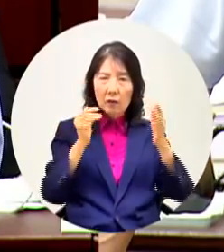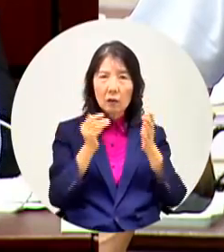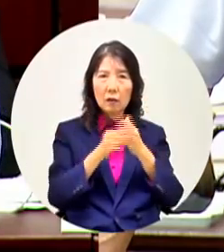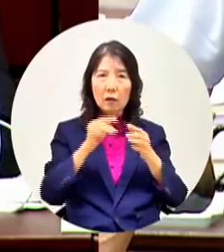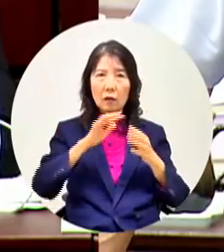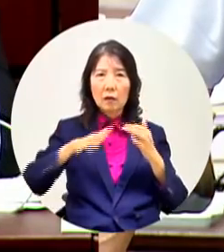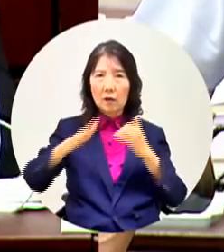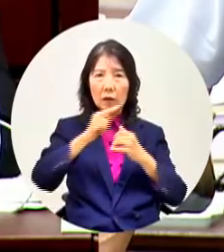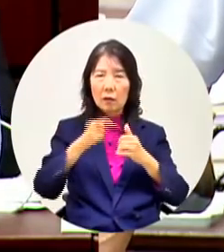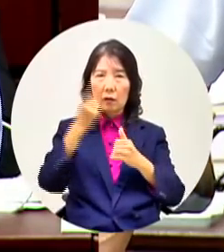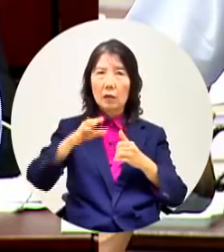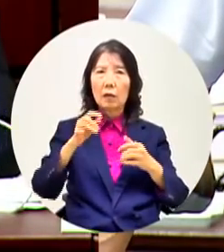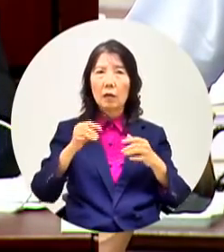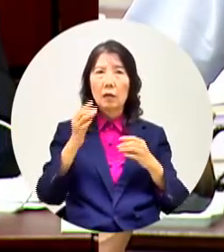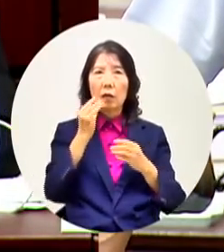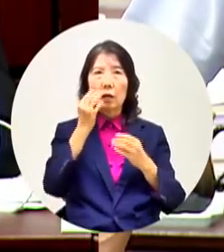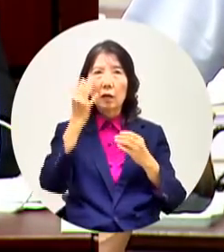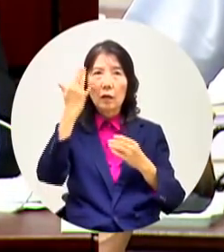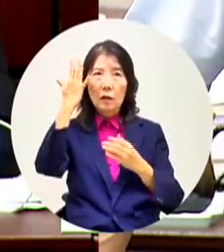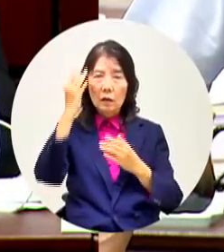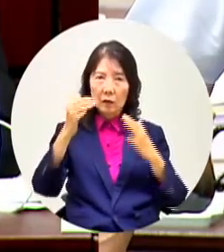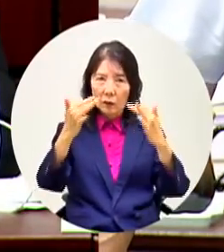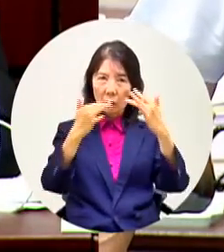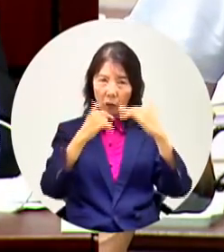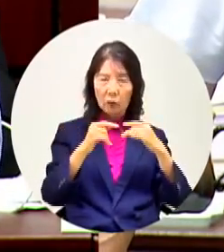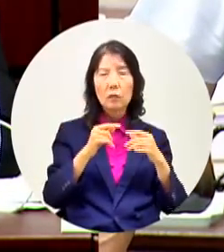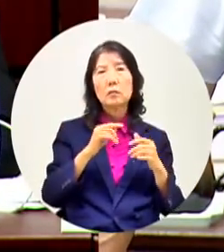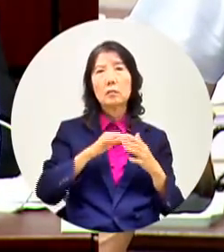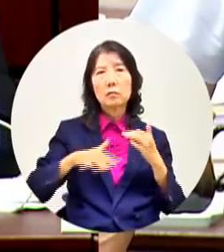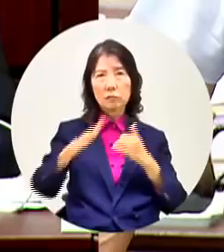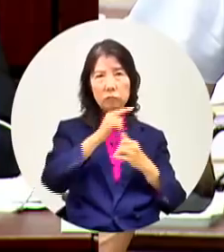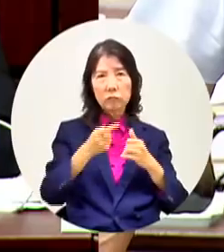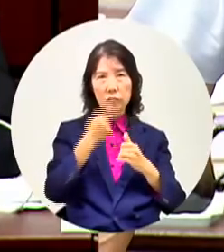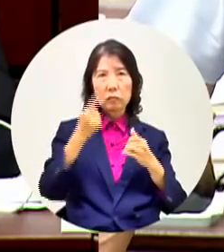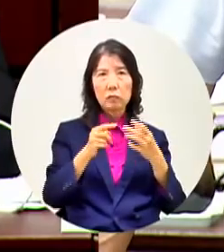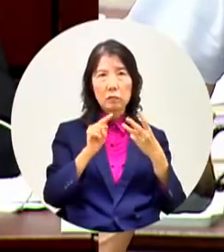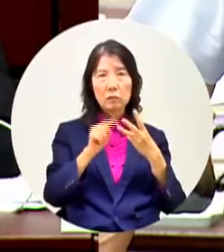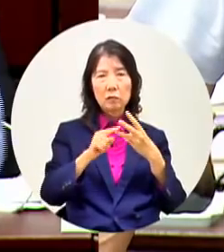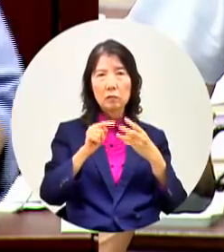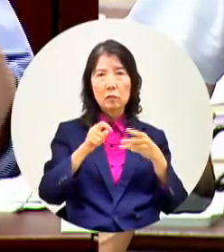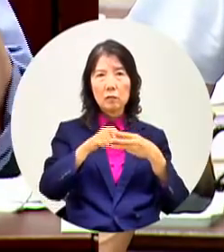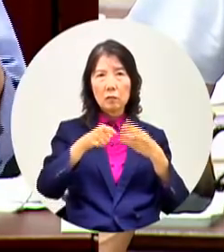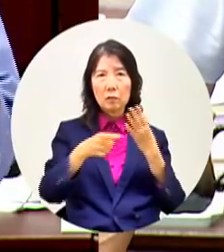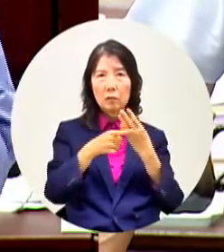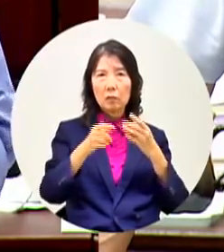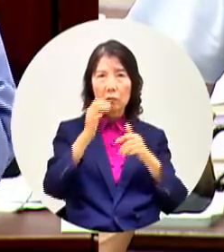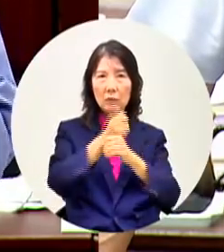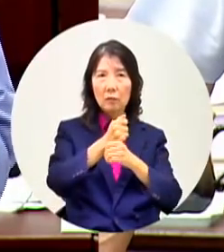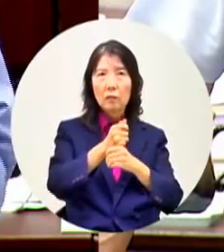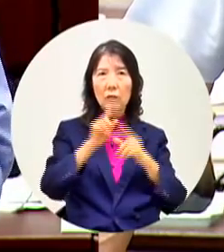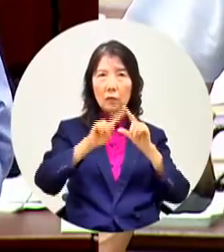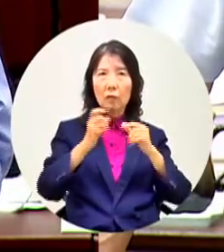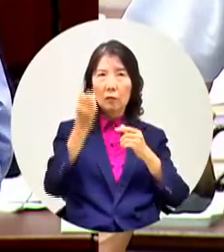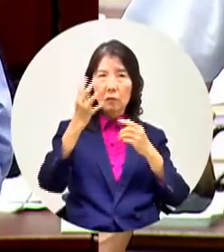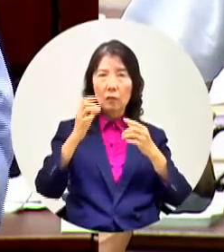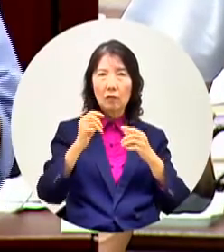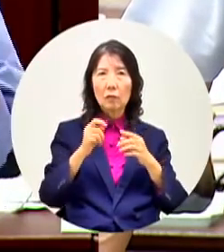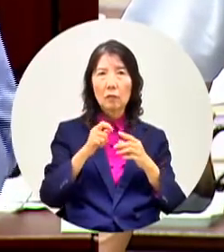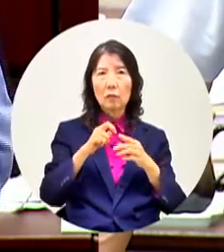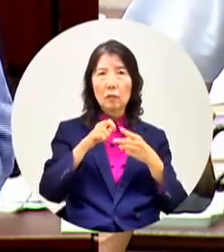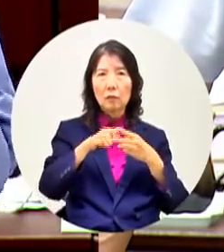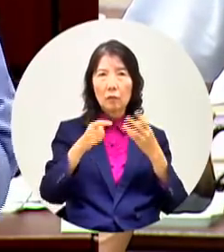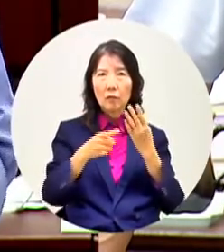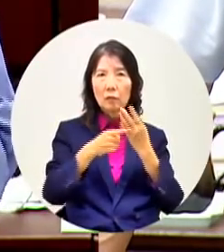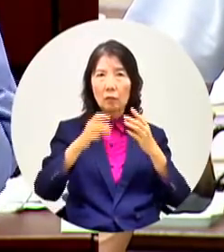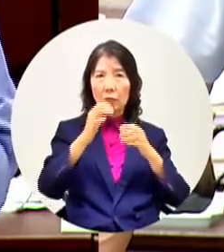光客的成长也是全台湾第一名。第三，工业总会，中华民国工业总会要